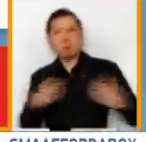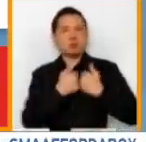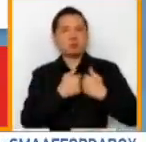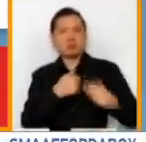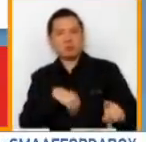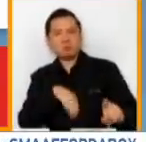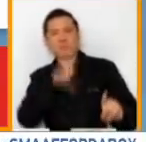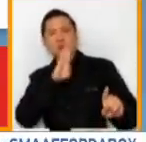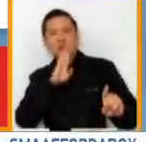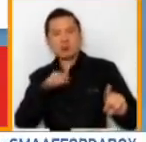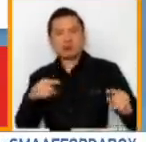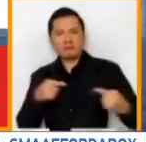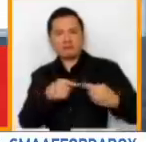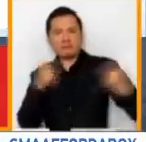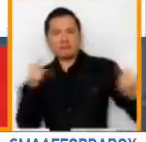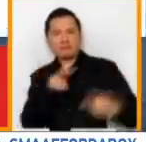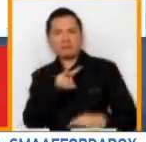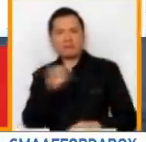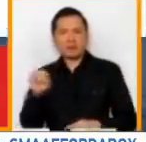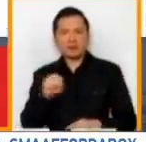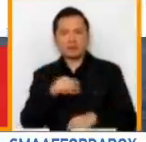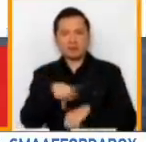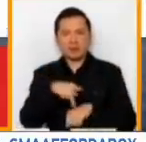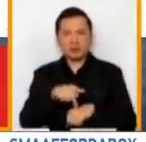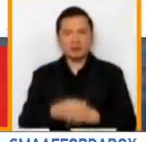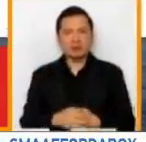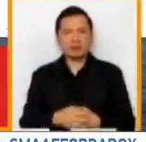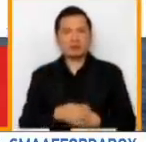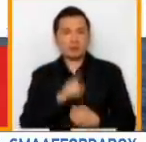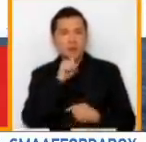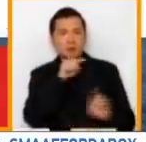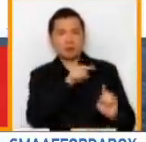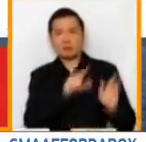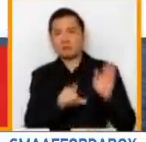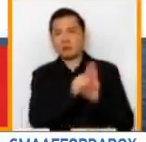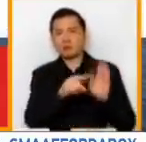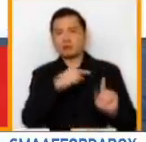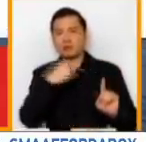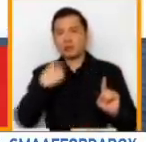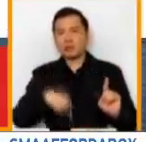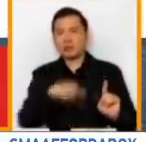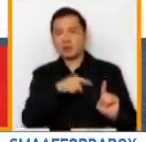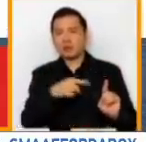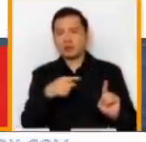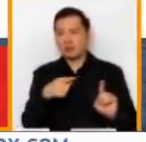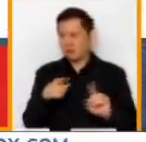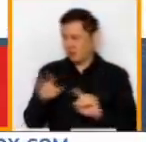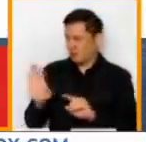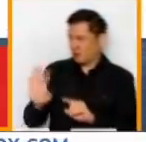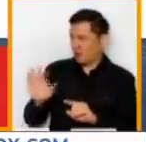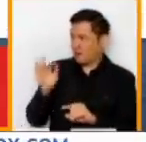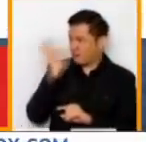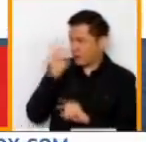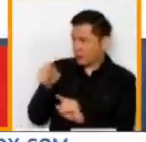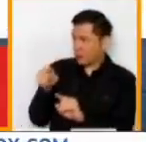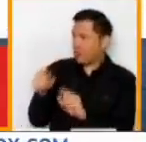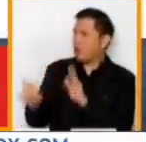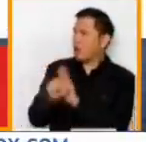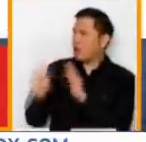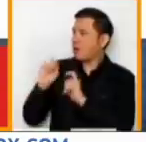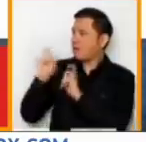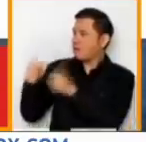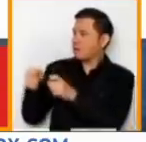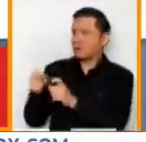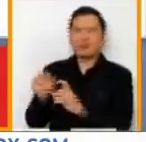patrol. Ipinoprotesta rin ng DFA ang pagbabawal ng China sa mga Pilipino na mangisda sa Bajo de Masinloc. Gayun din